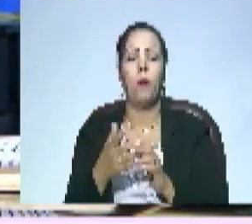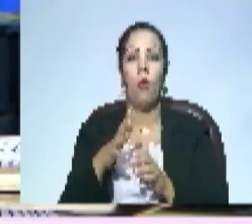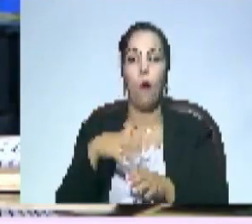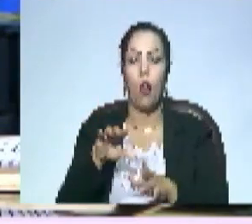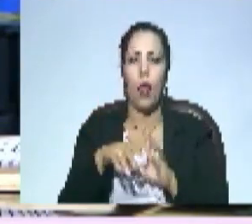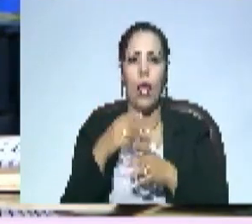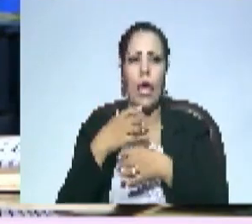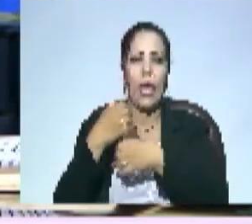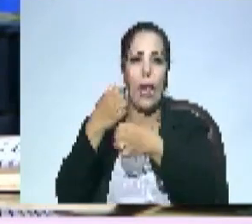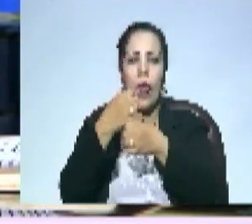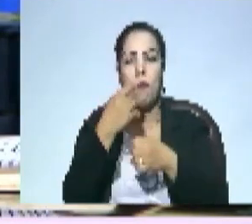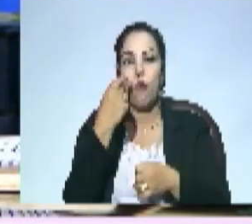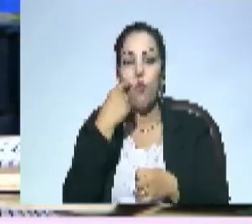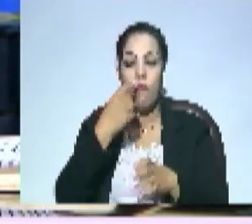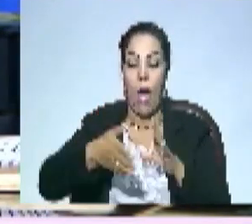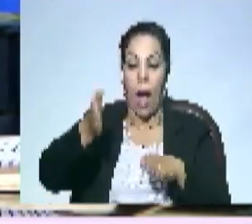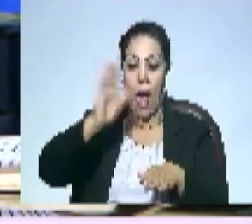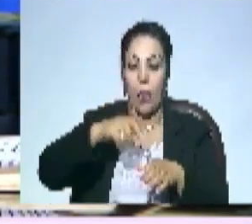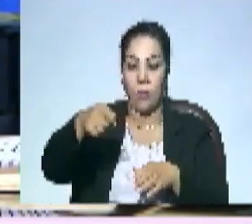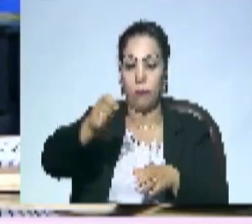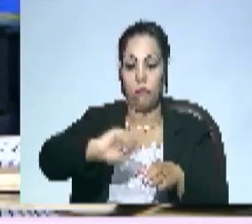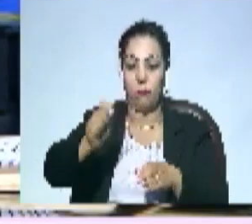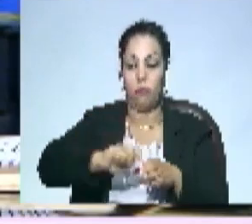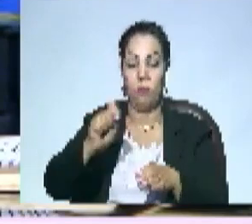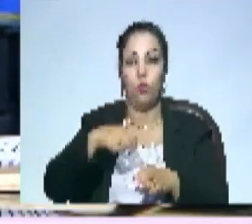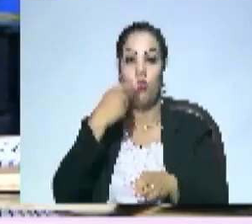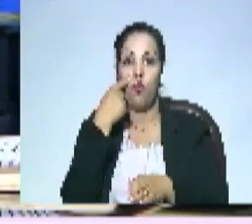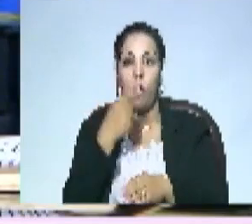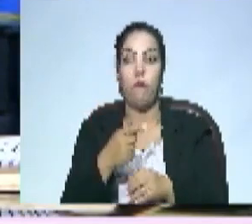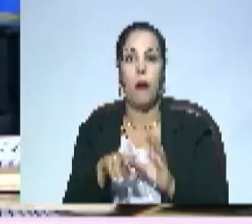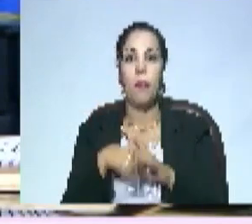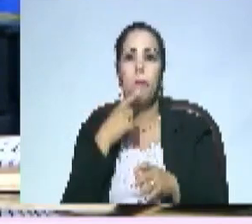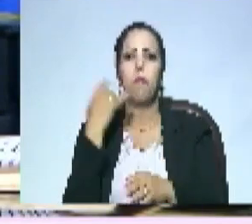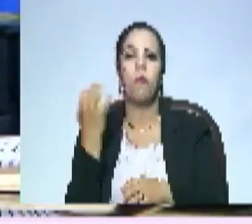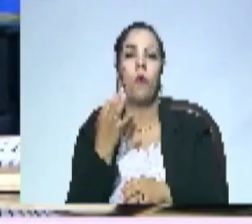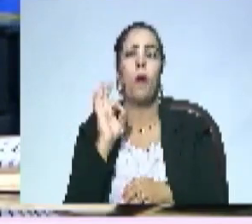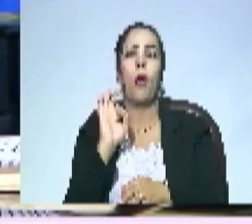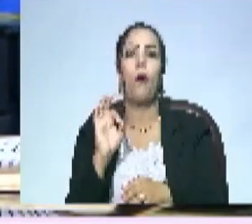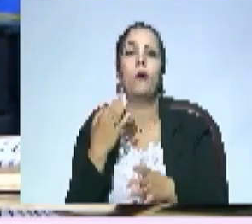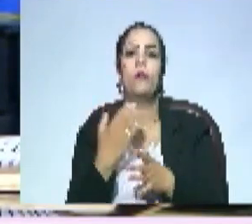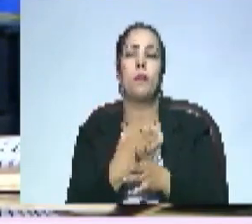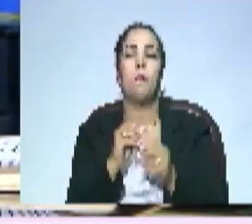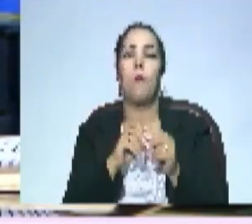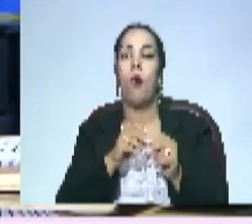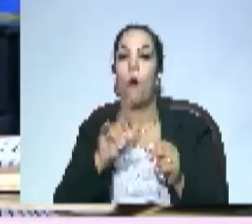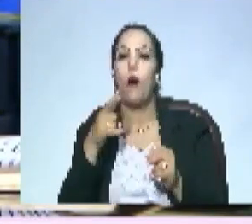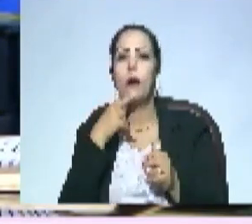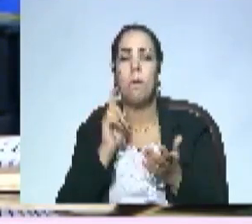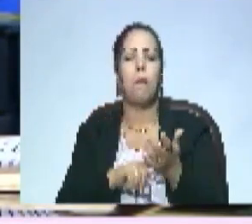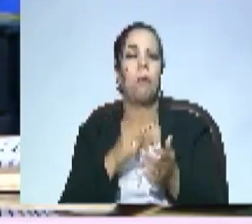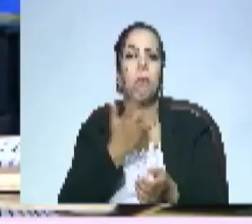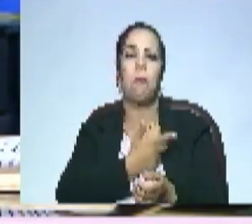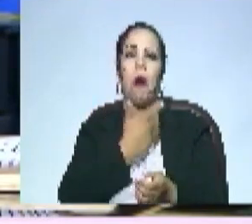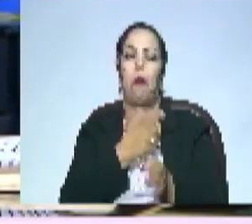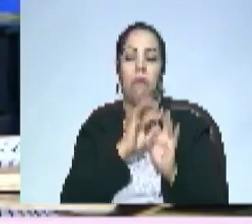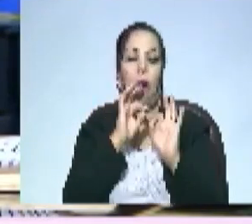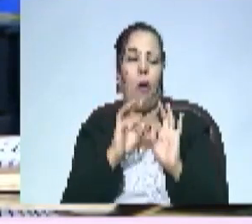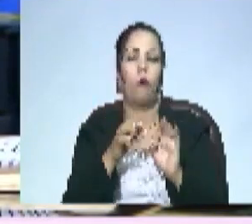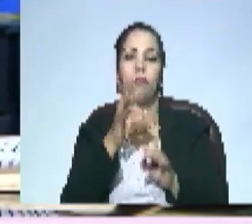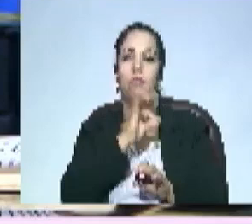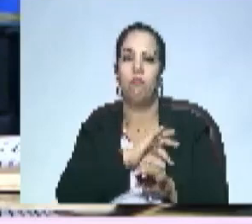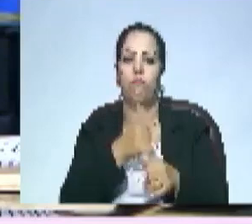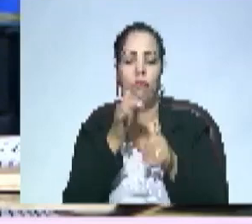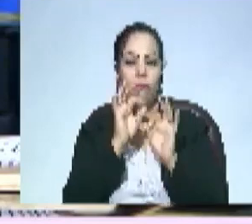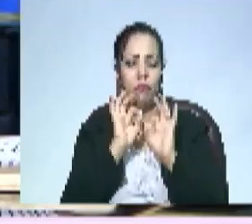الكريم يا هي دي حاجه من الحاجات صنف على فكره صنف فخم جدا ودسم